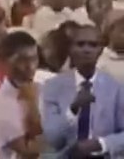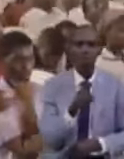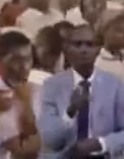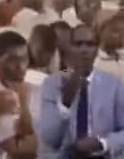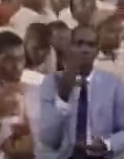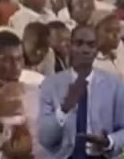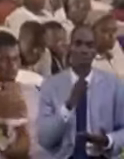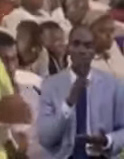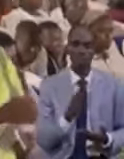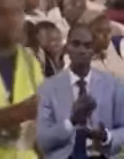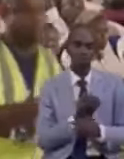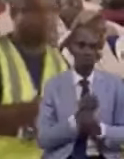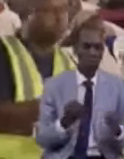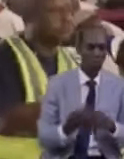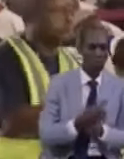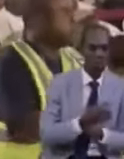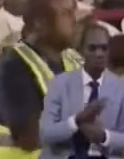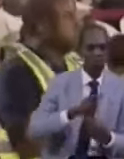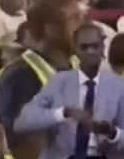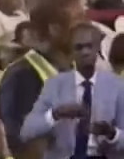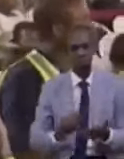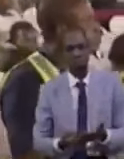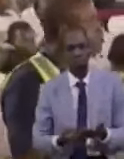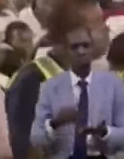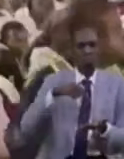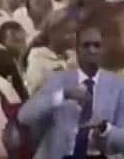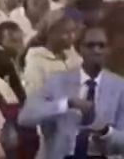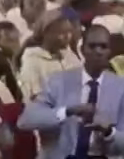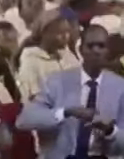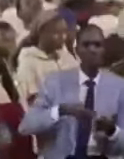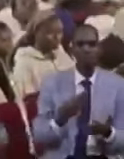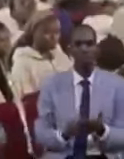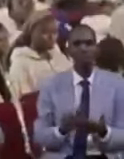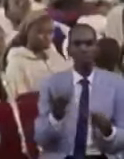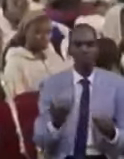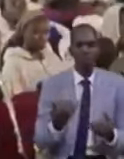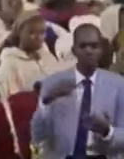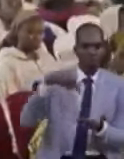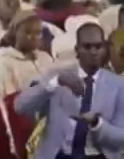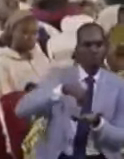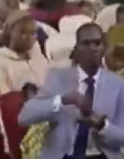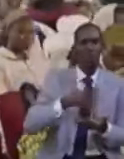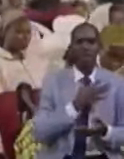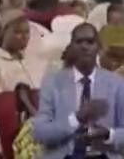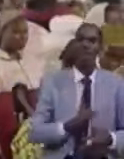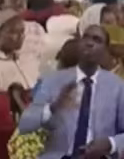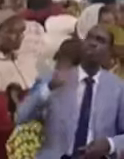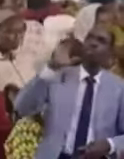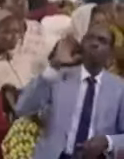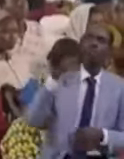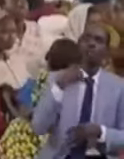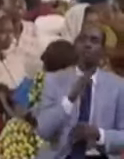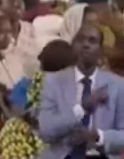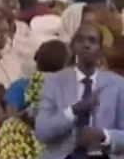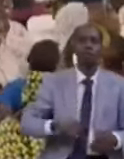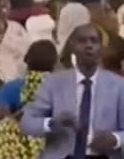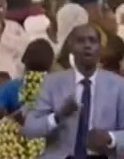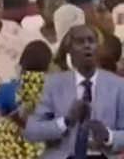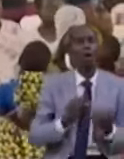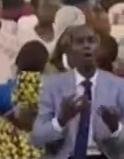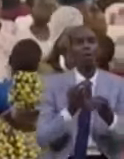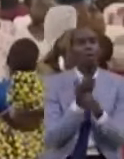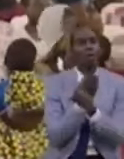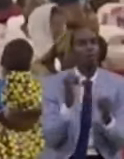veux tu peux maintenant te lever pour dire seigneur je veux le salut tu va me garder ferme et le ciel